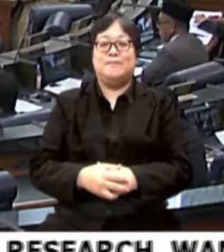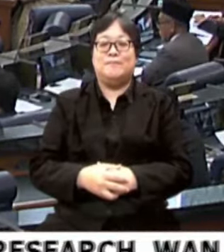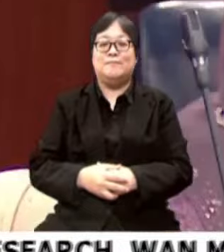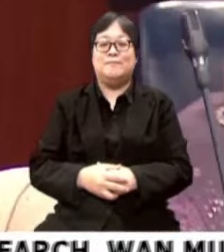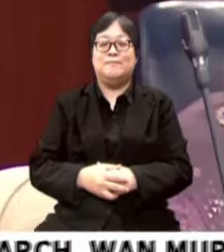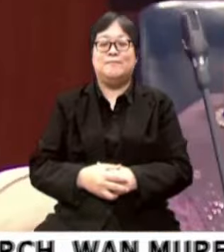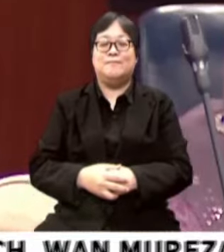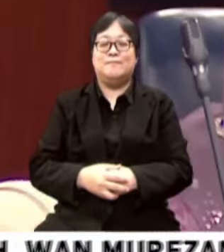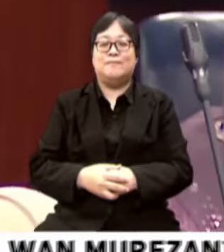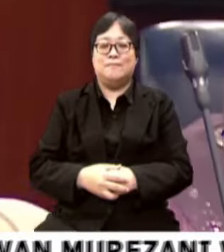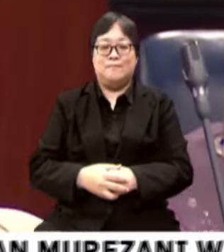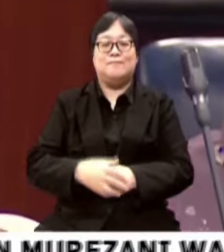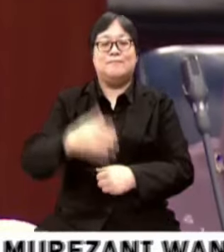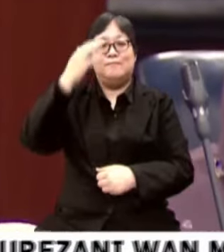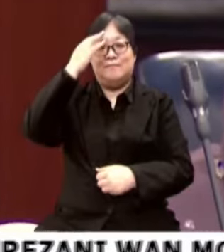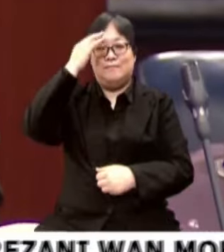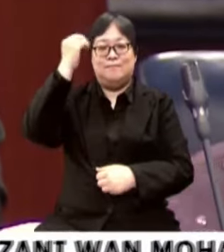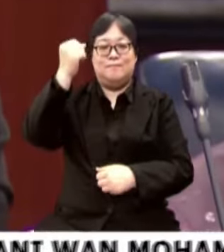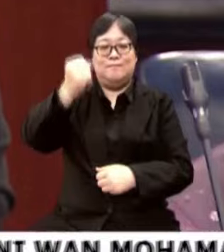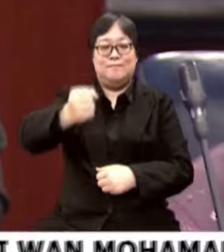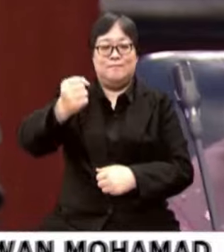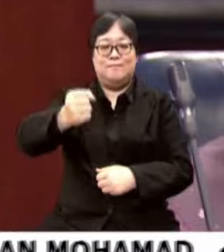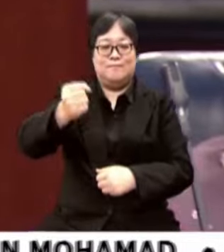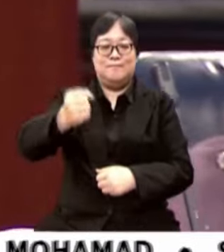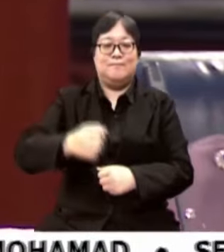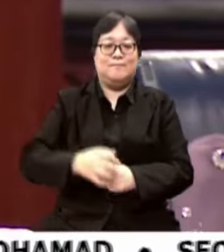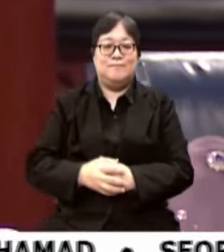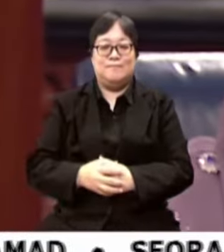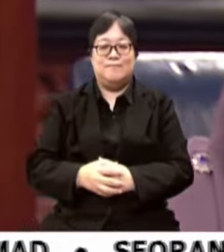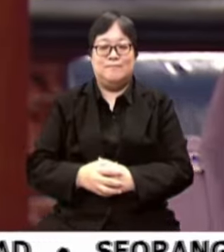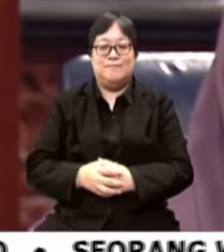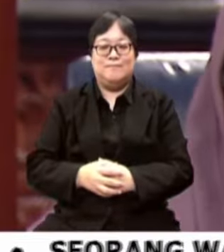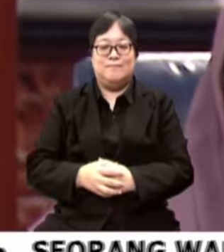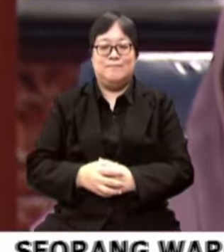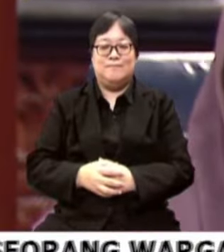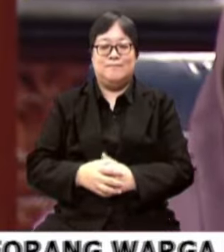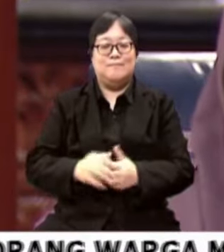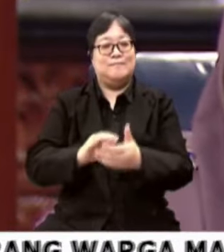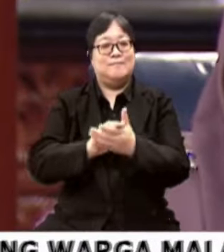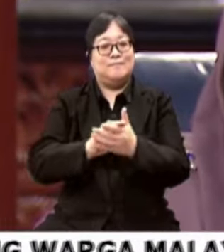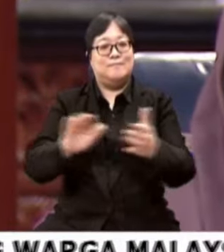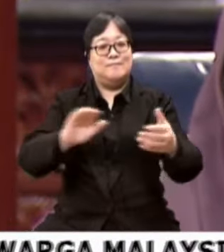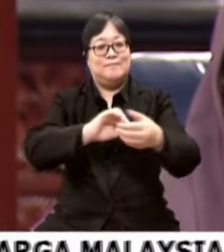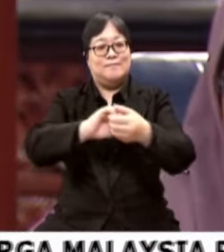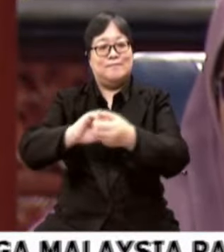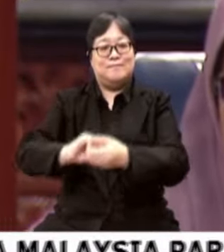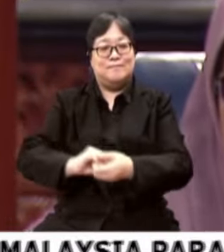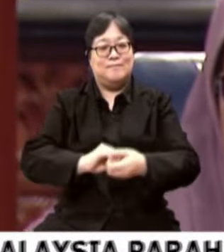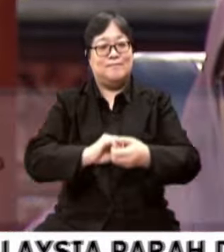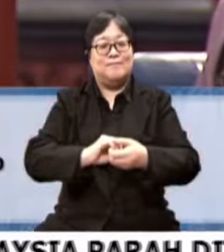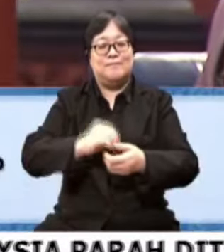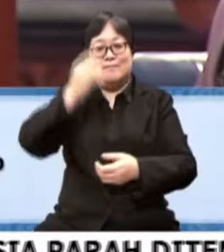bismillahirrahmanirrahim assalamualaikum warahmatullahi ta'ala wabarakatuh Salam perpaduan